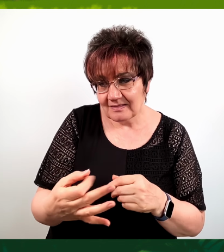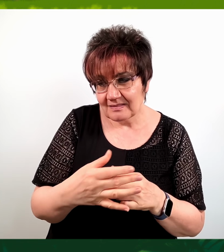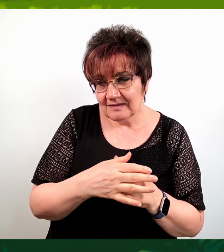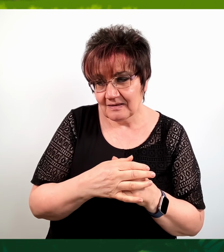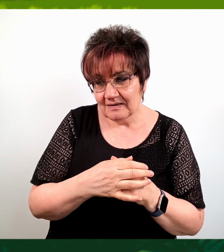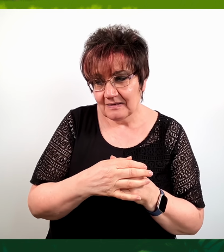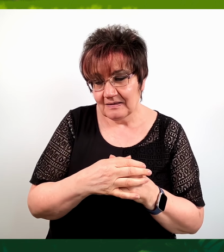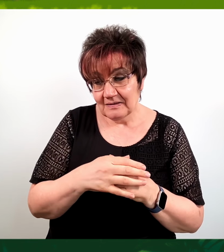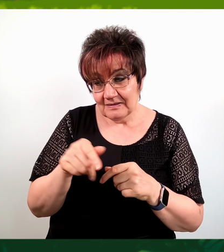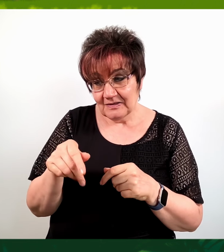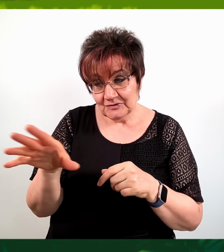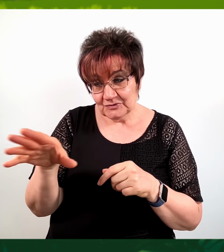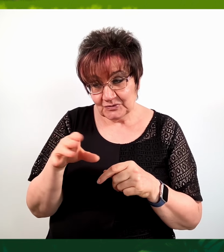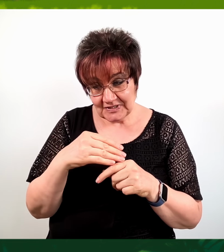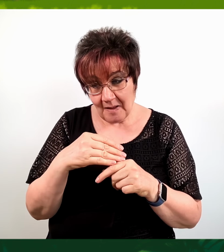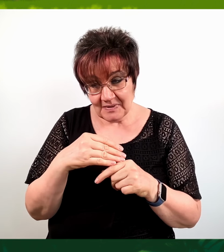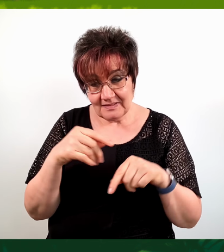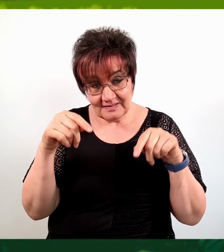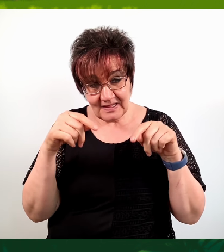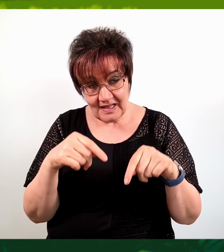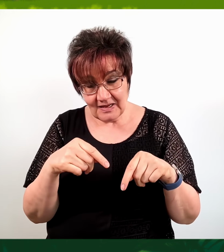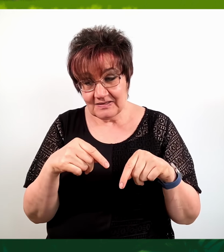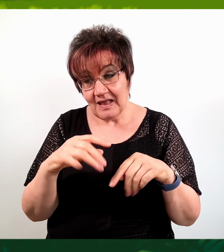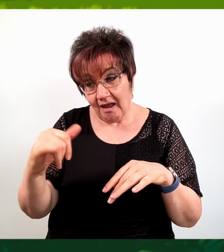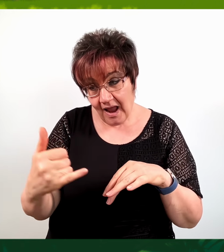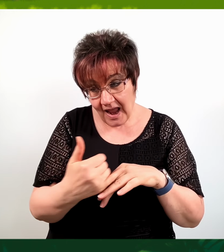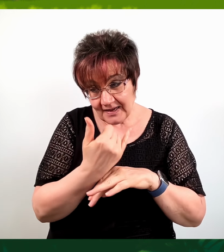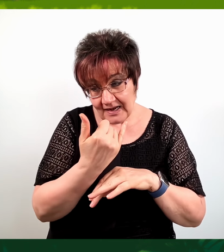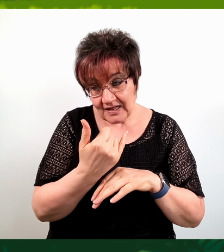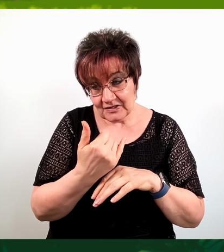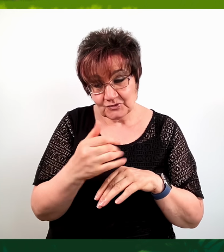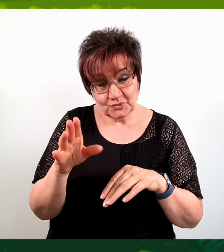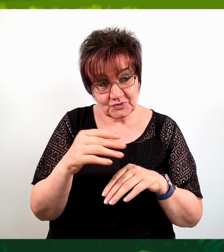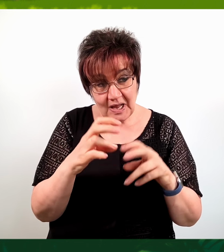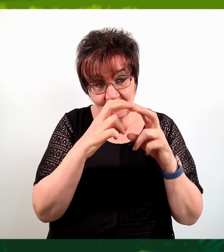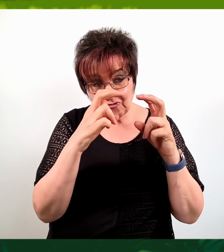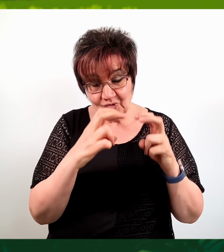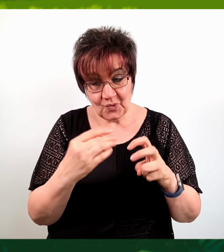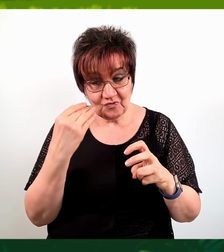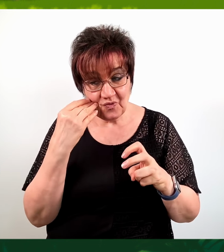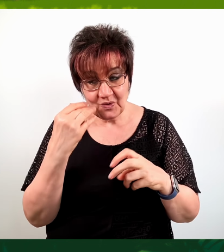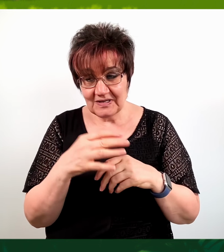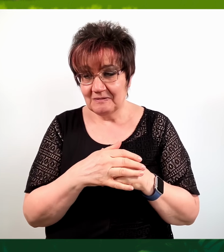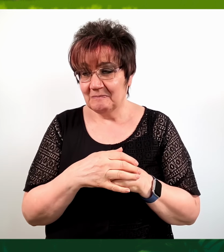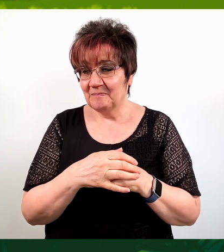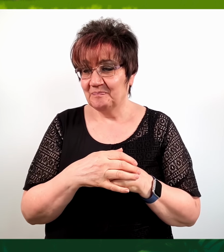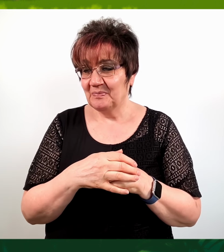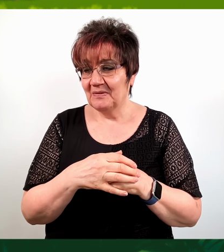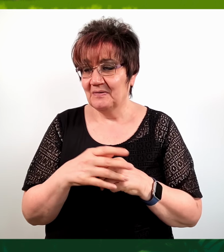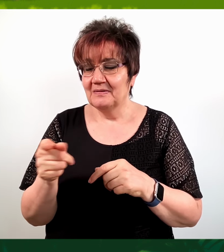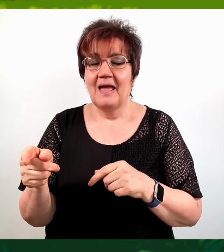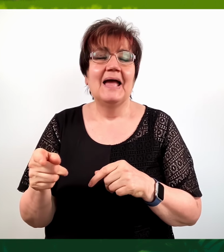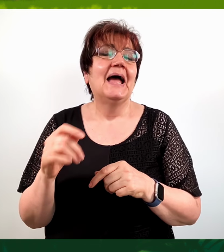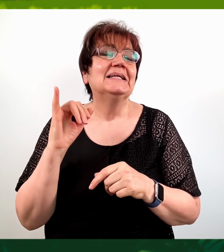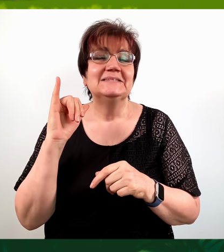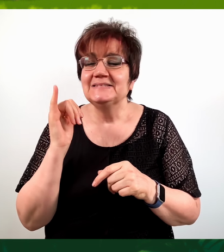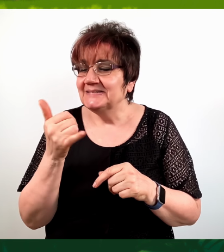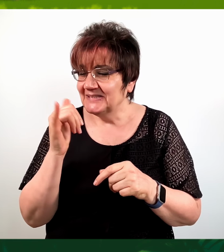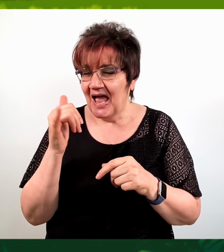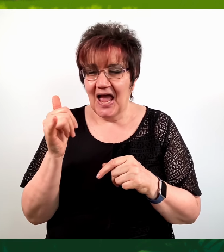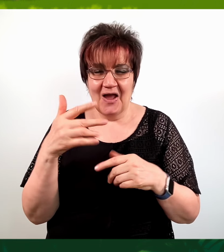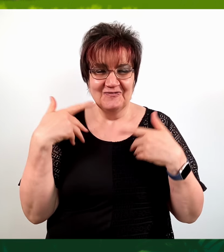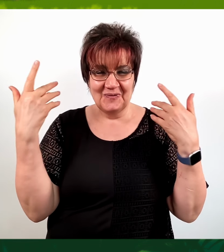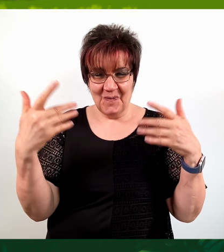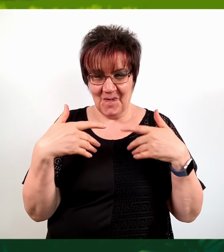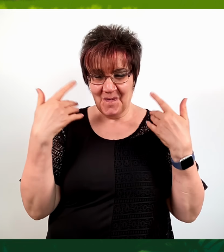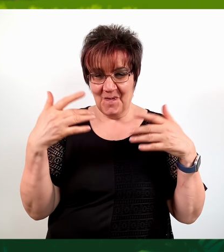Schneeweißchen, ob sie mit ihm auf sein Schloss kommt und seine Gemahlin werden möchte. In großer Freude willigte sie